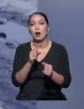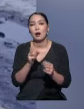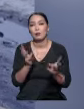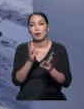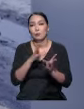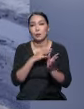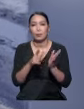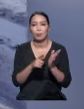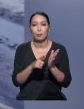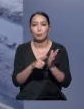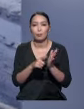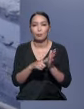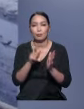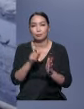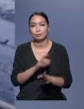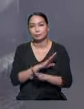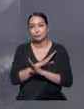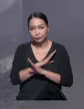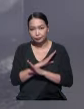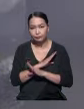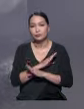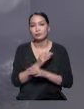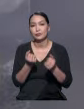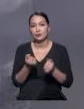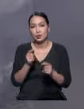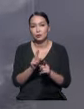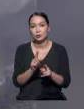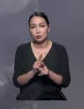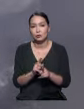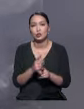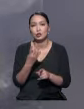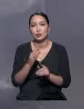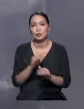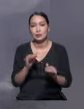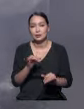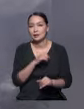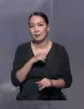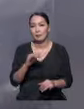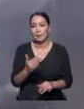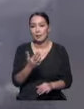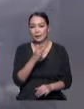водитель. Среди погибших 4 детей. Самому младшему было 5 лет.